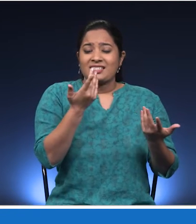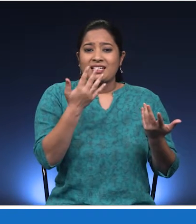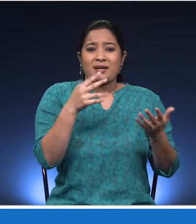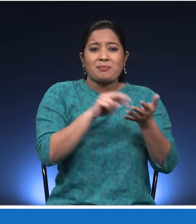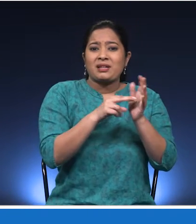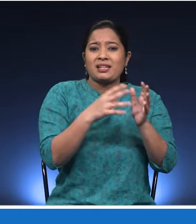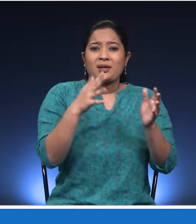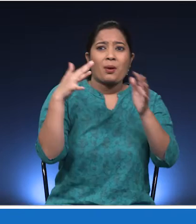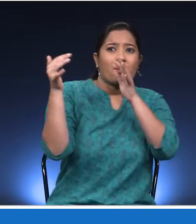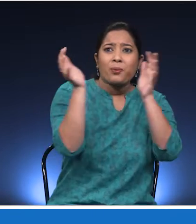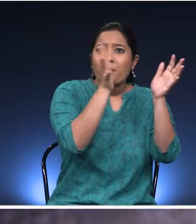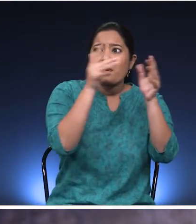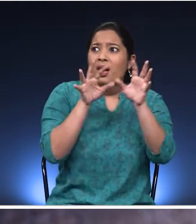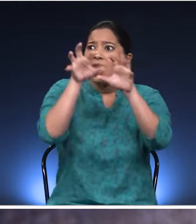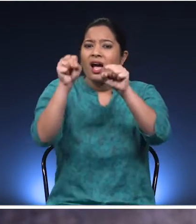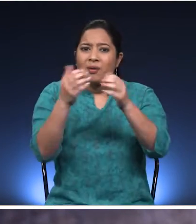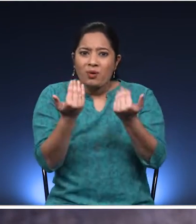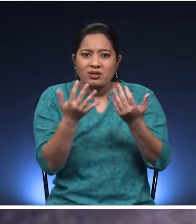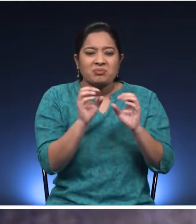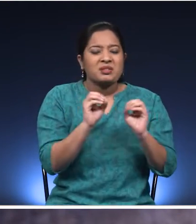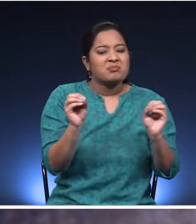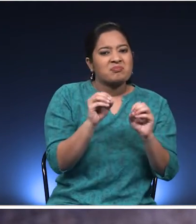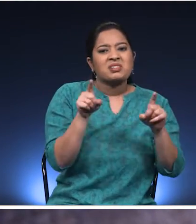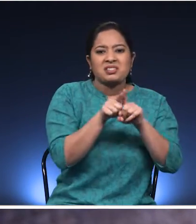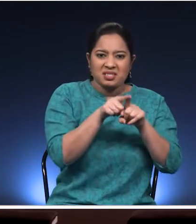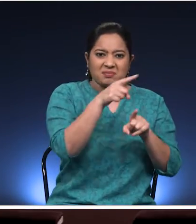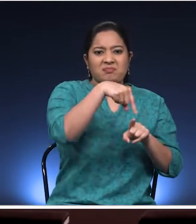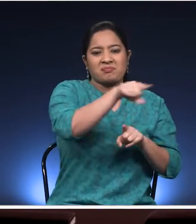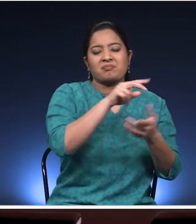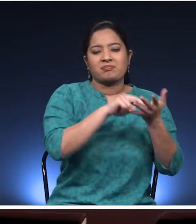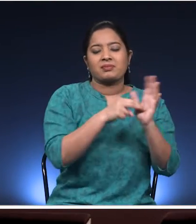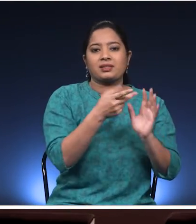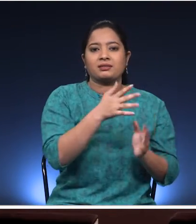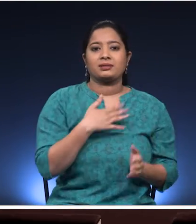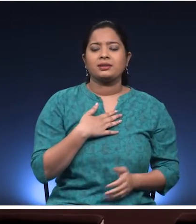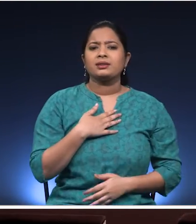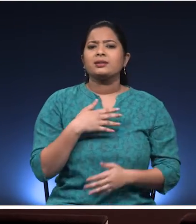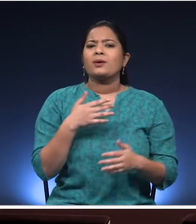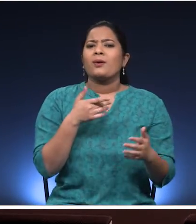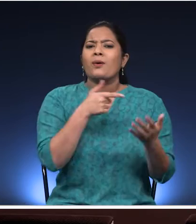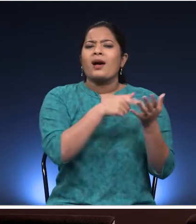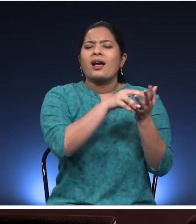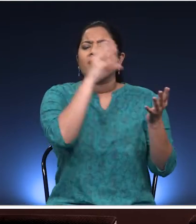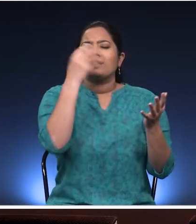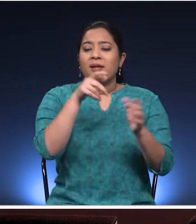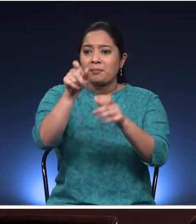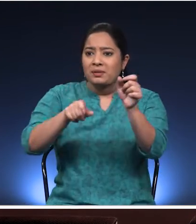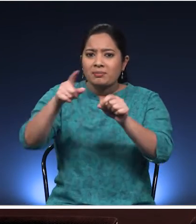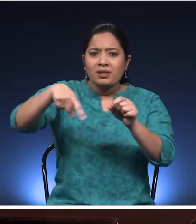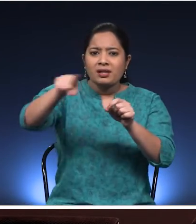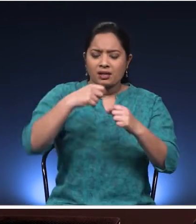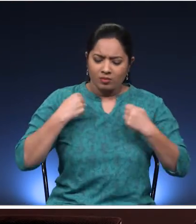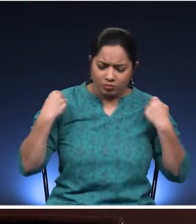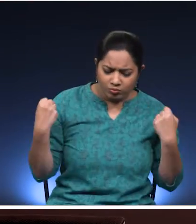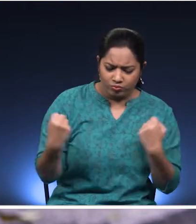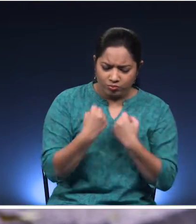वायु को पकड़ना है। जैसे हमने परमेश्वर के वचन से सीखा है, वो कड़ी मेहनत इसीलिए करता है कि मैं